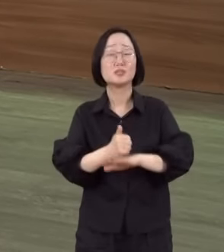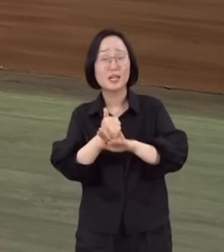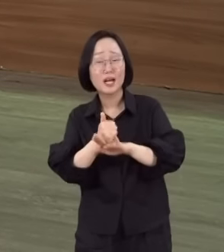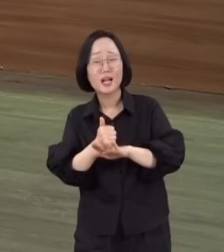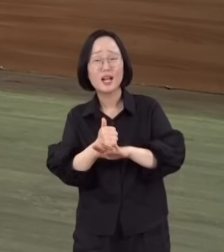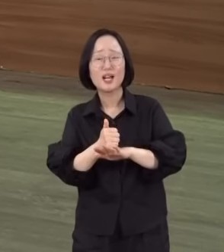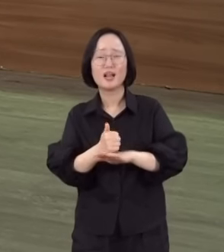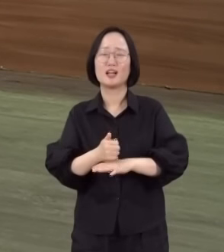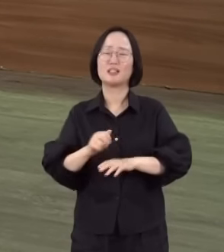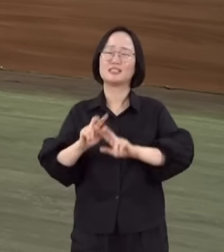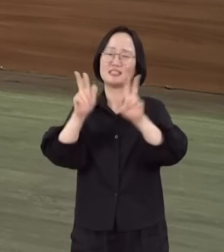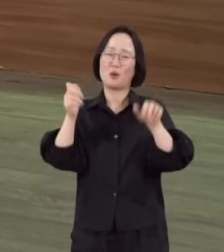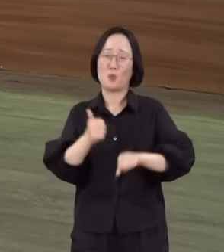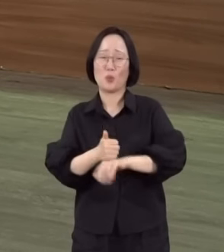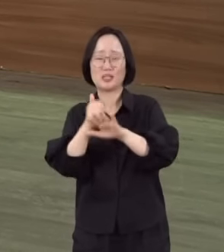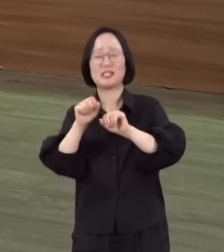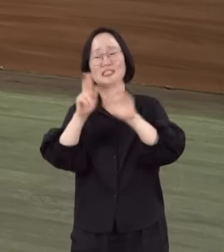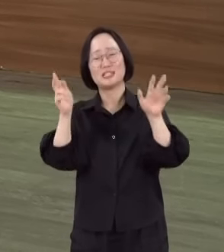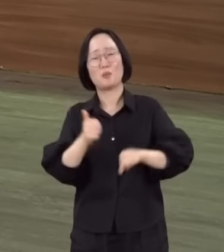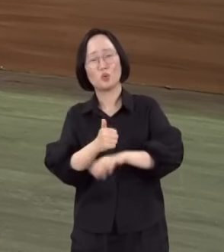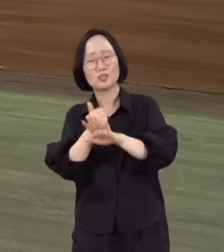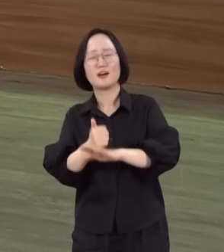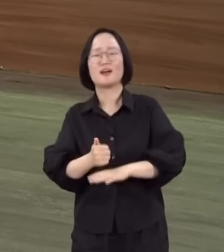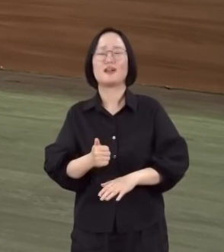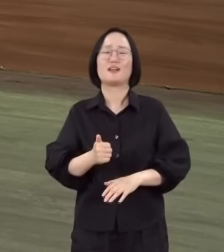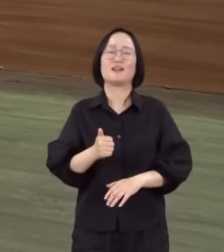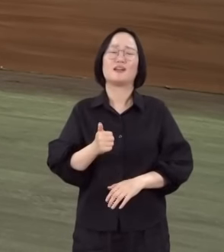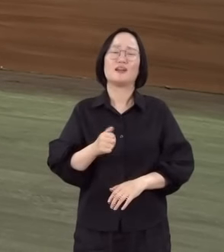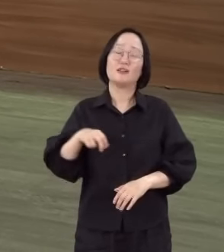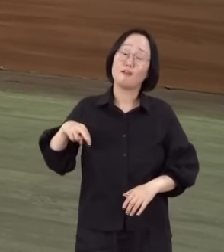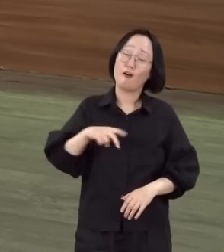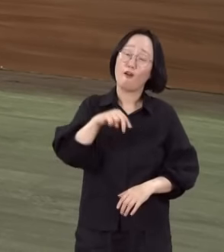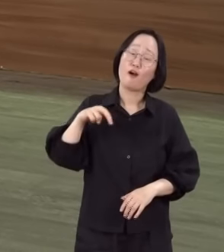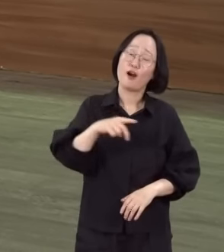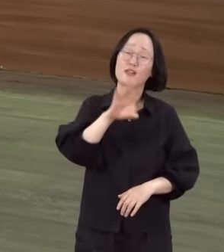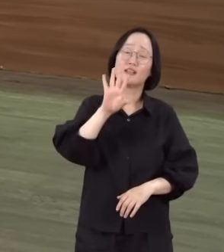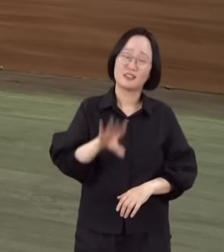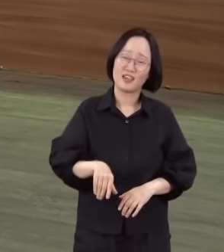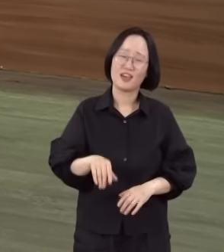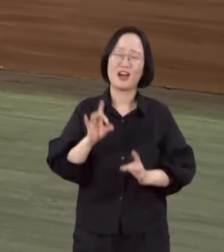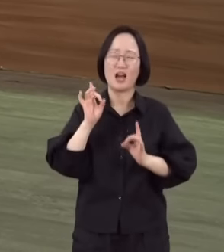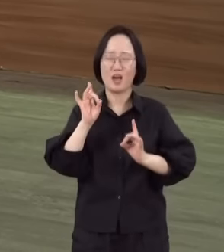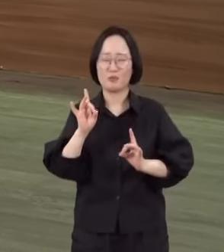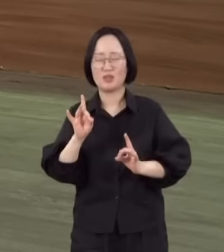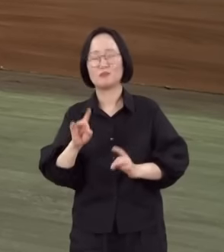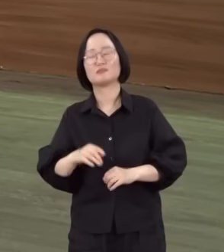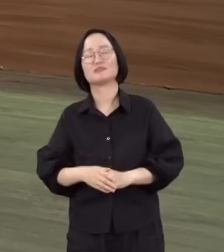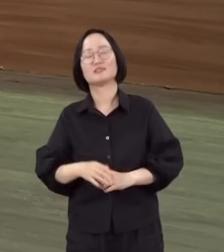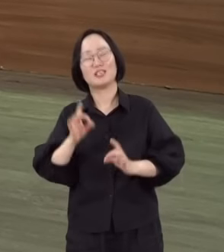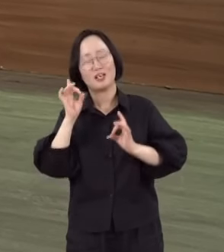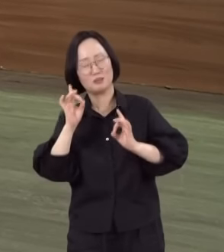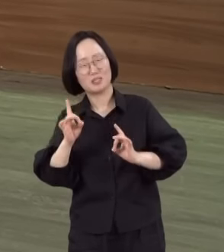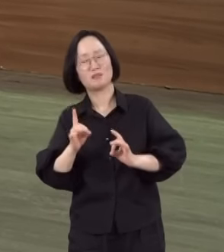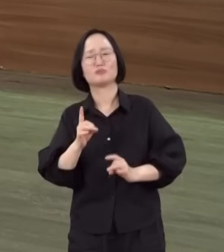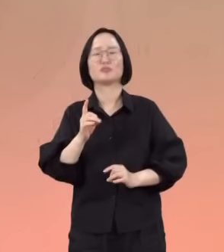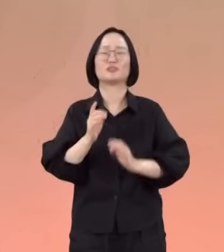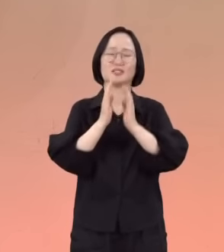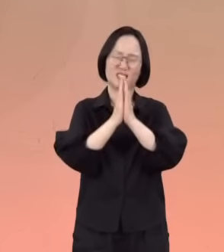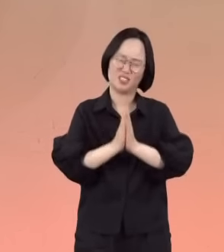장살 염불하는 거예요 걸어다니면서 아미타불 아미타불 염불하는